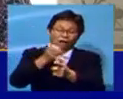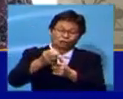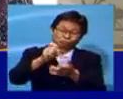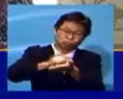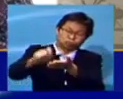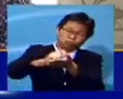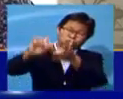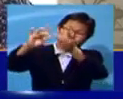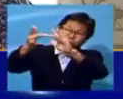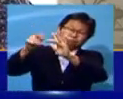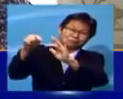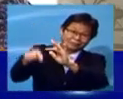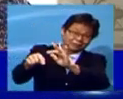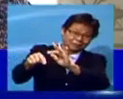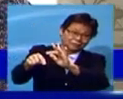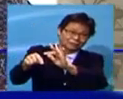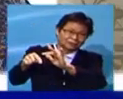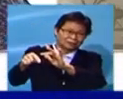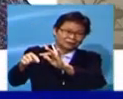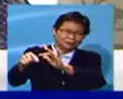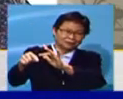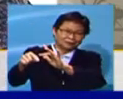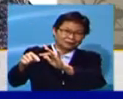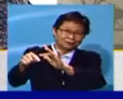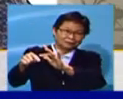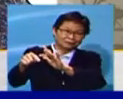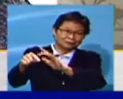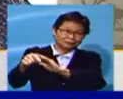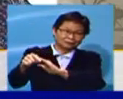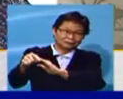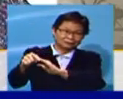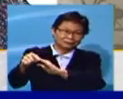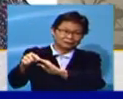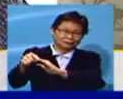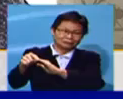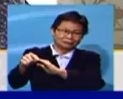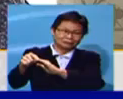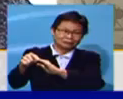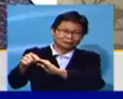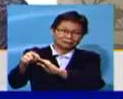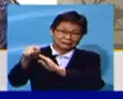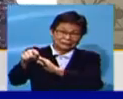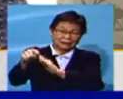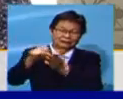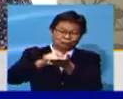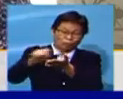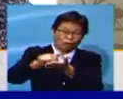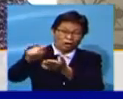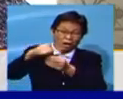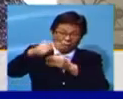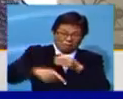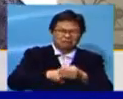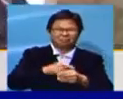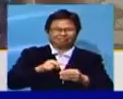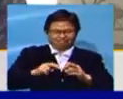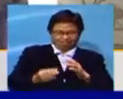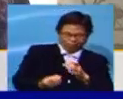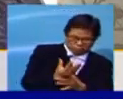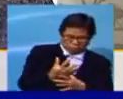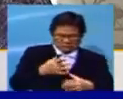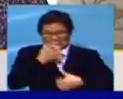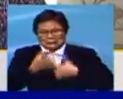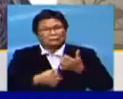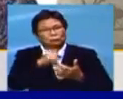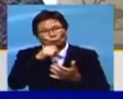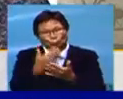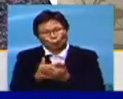tulisan yang memberi kepada apa ni keadaan yang membatkan emosi yang tidak baik kita akan ambil